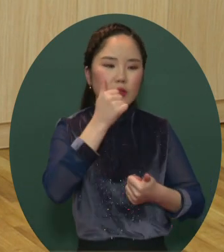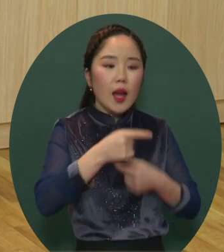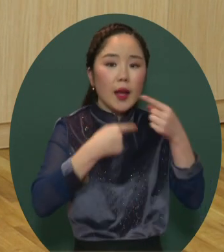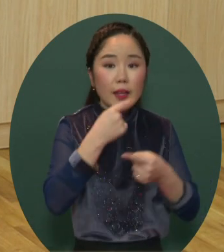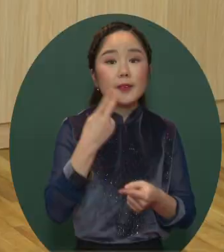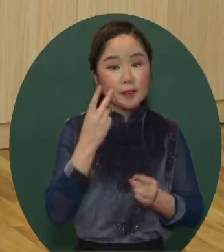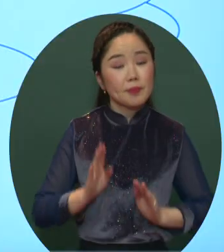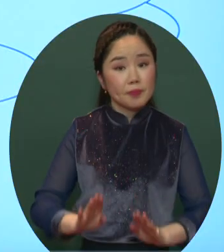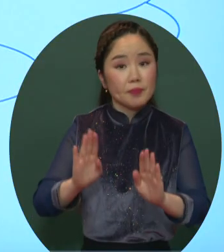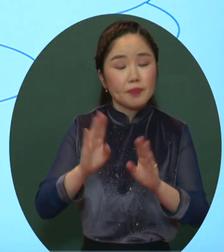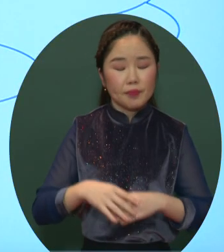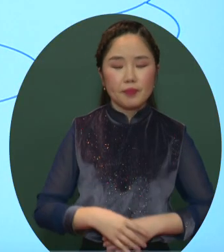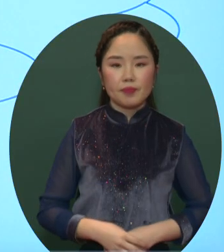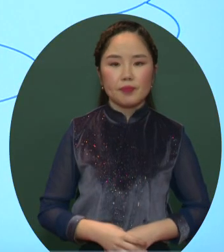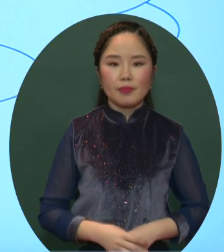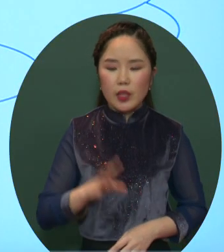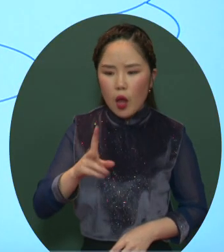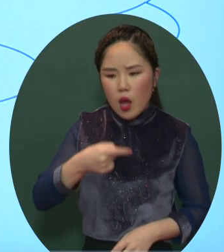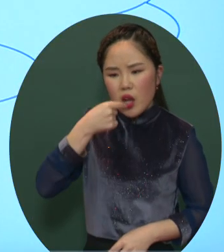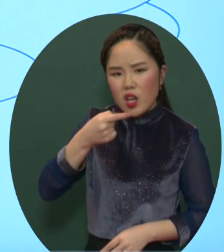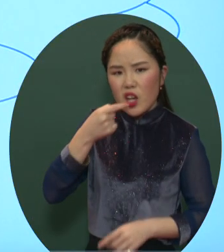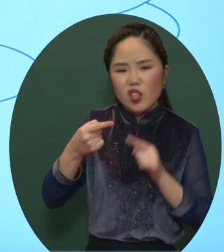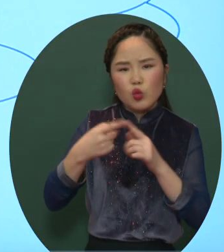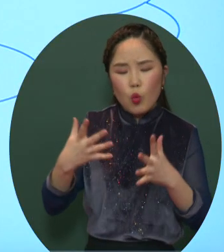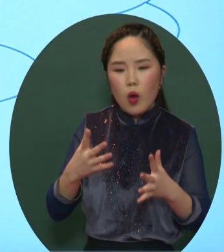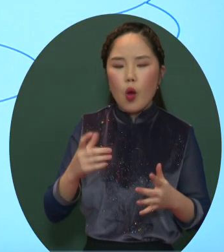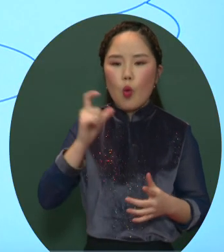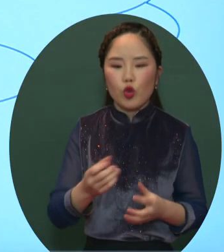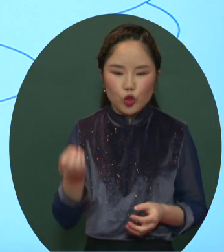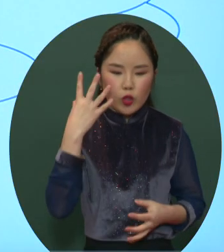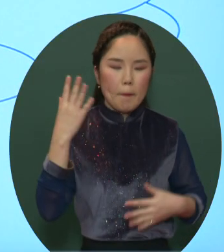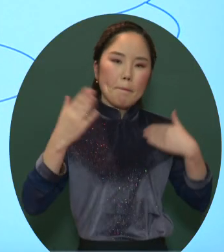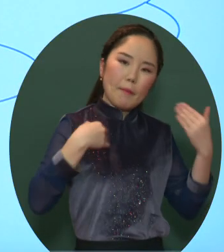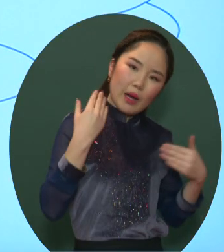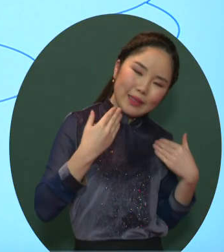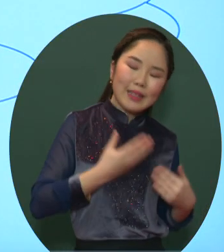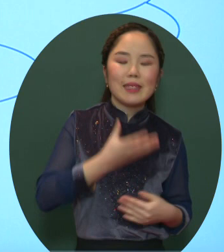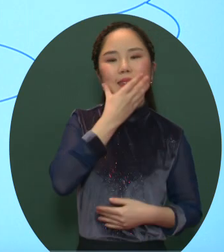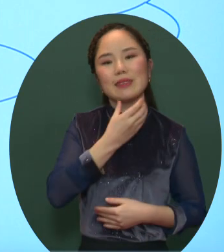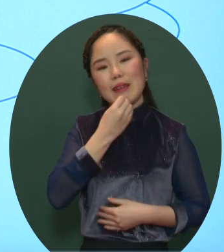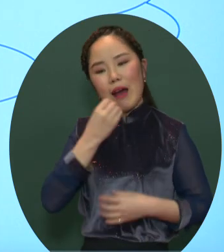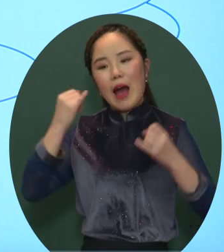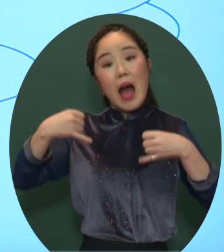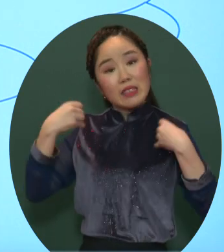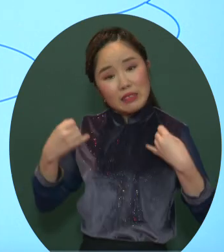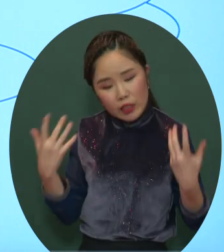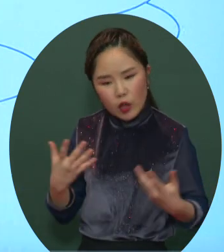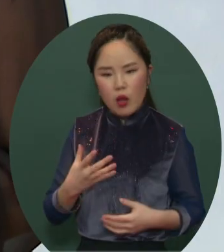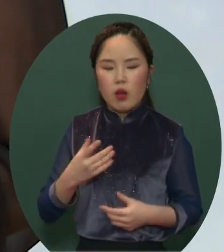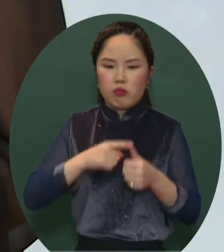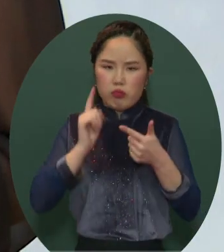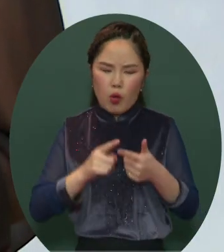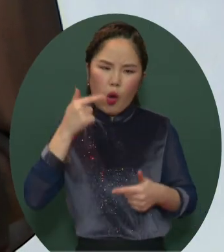ягараа. Иймээс үг бол хүнийг баярлуулдаг, аз жаргалтай болгодог, мөн